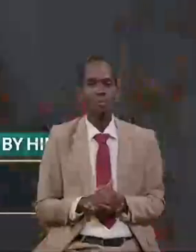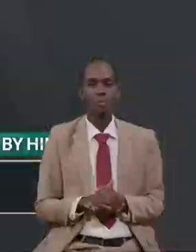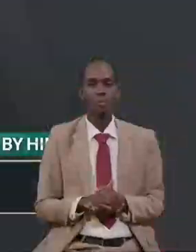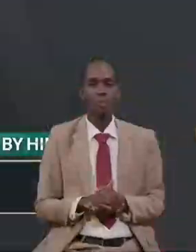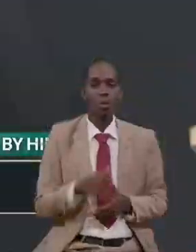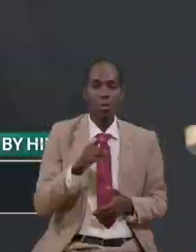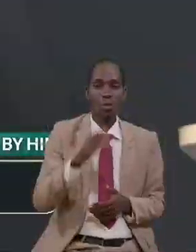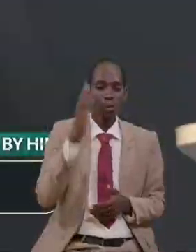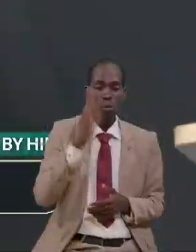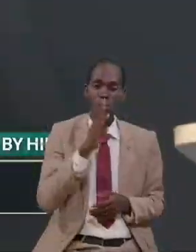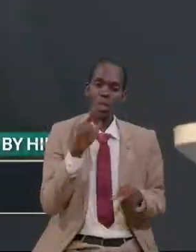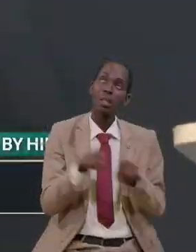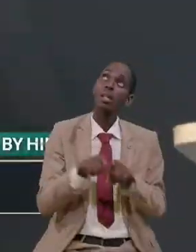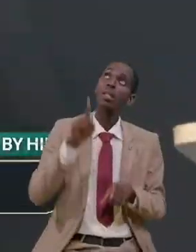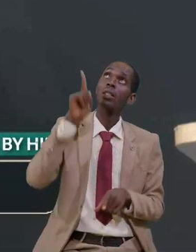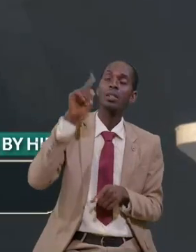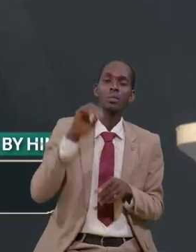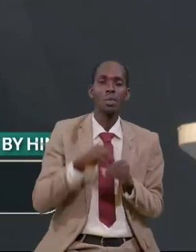Tu seras comme lui.